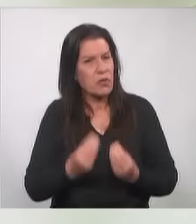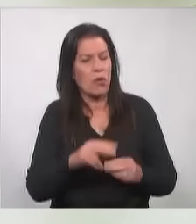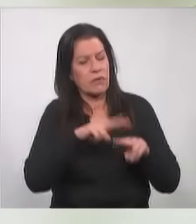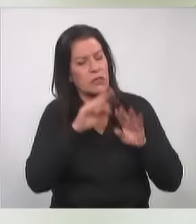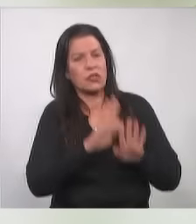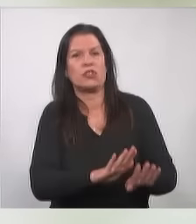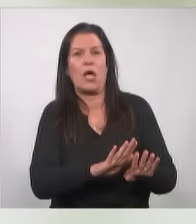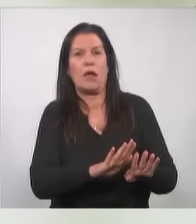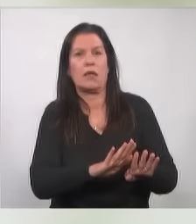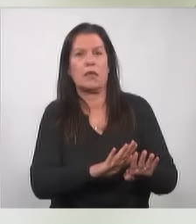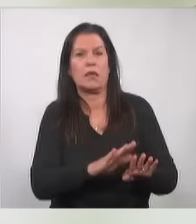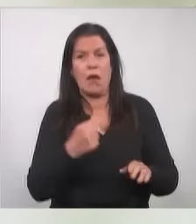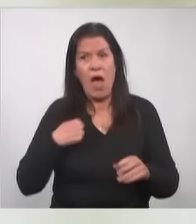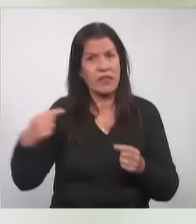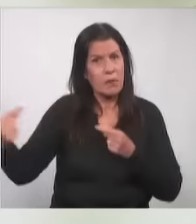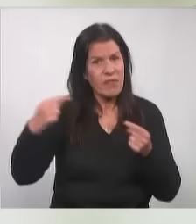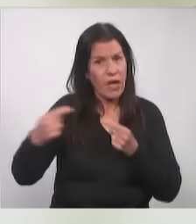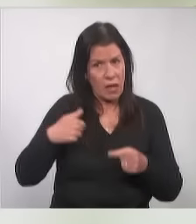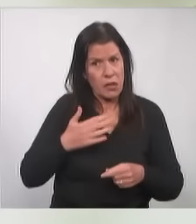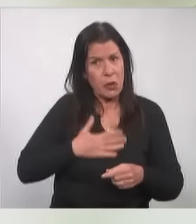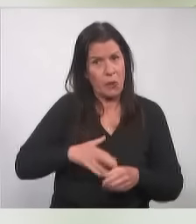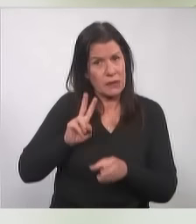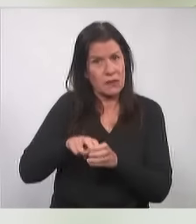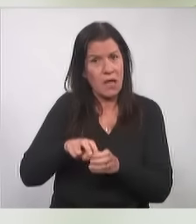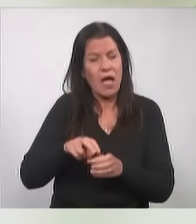בינינו ויכוח, ואני באמת מחליטה להקשיב לו.